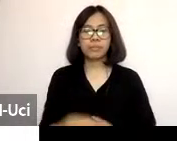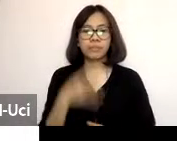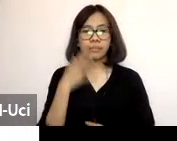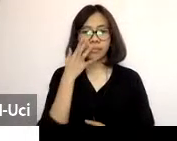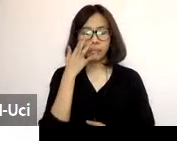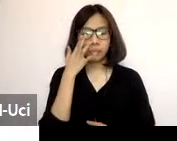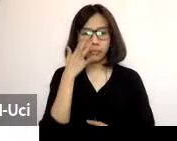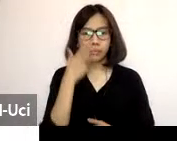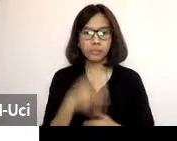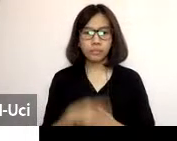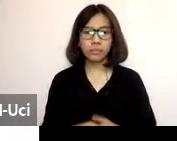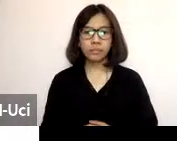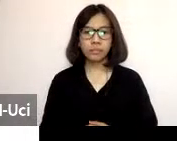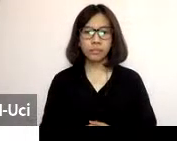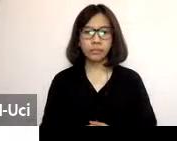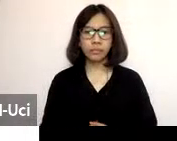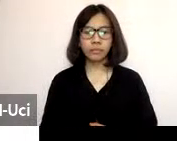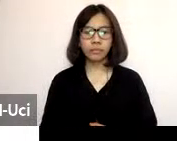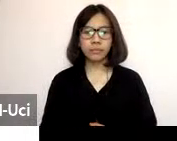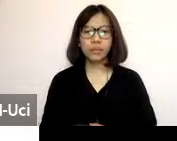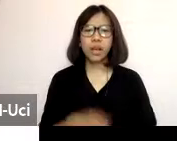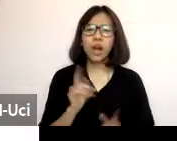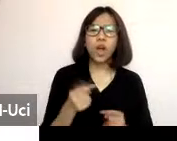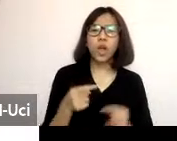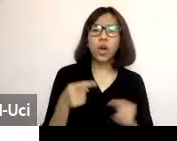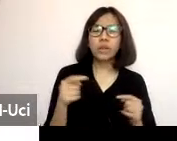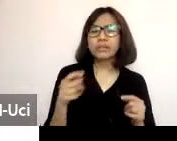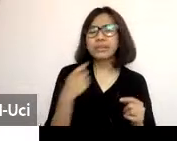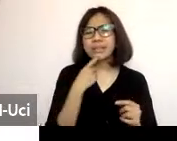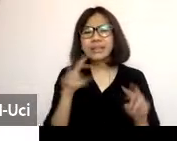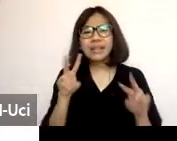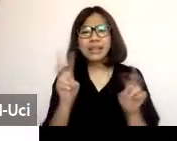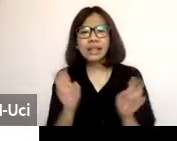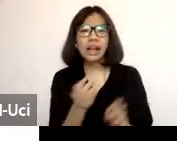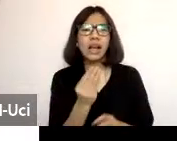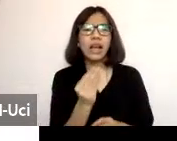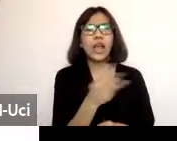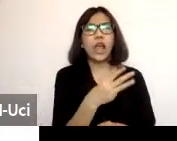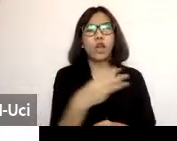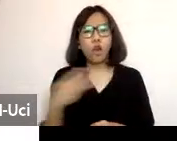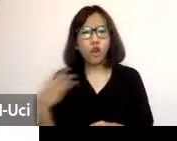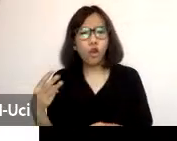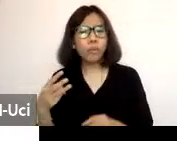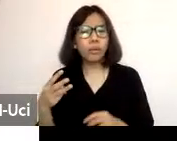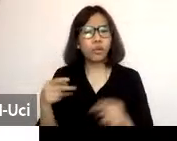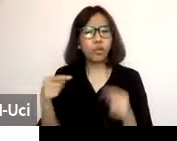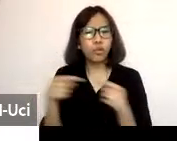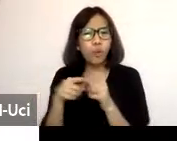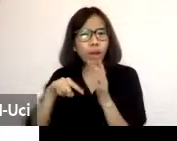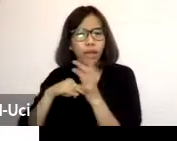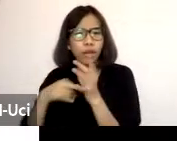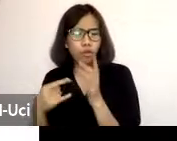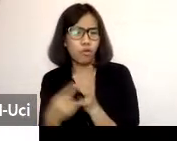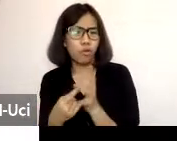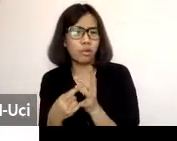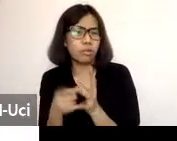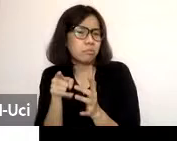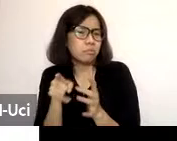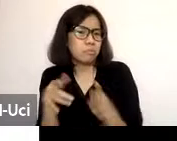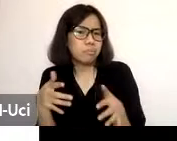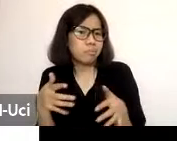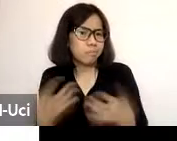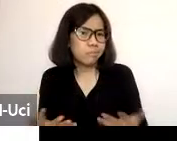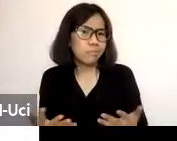kalau bicara rekomendasi tablet PC dan silent Bagaimana konsumen semuanya ini hal yang mengkhawatirkan